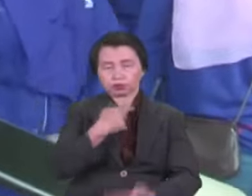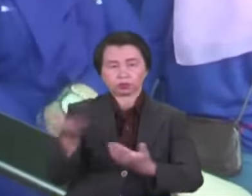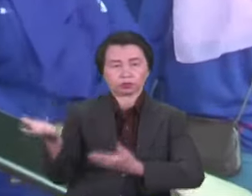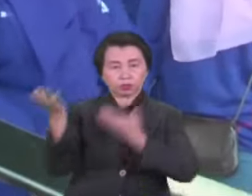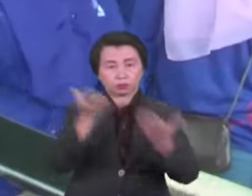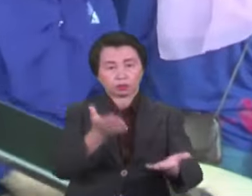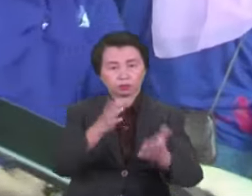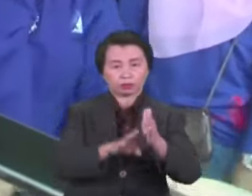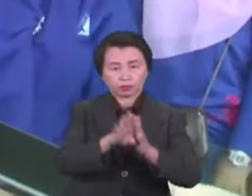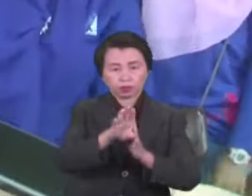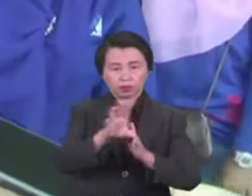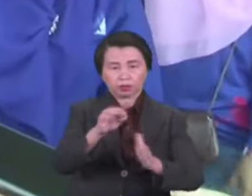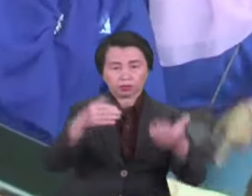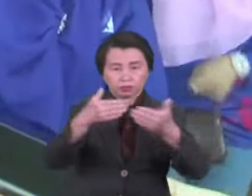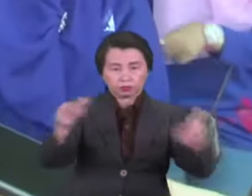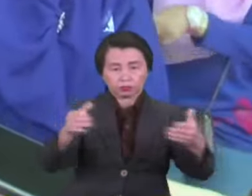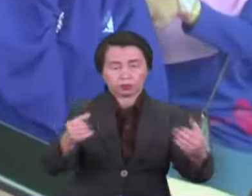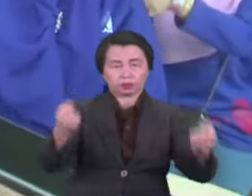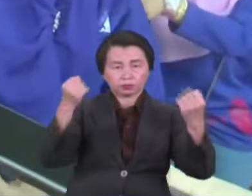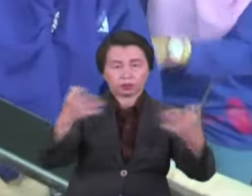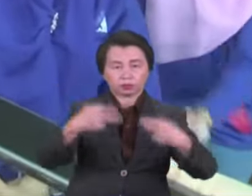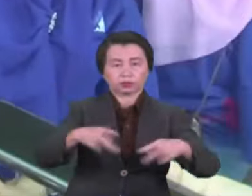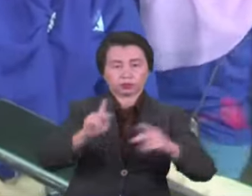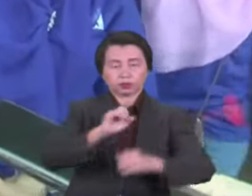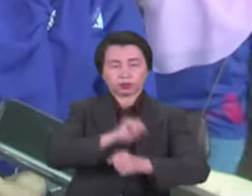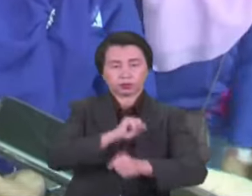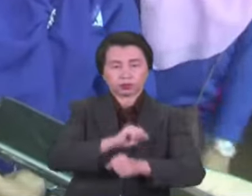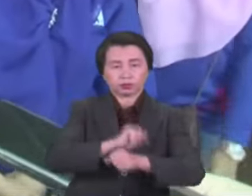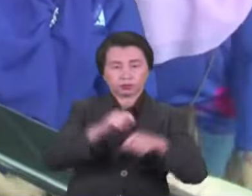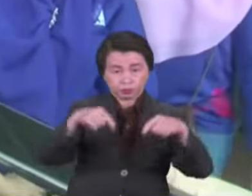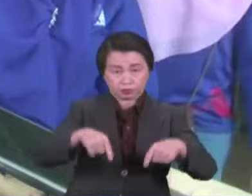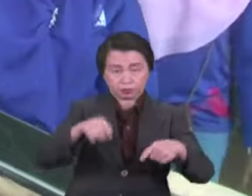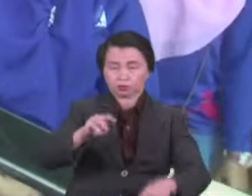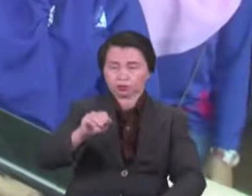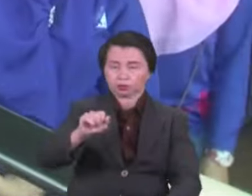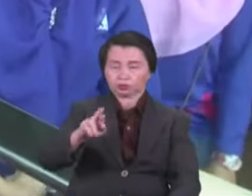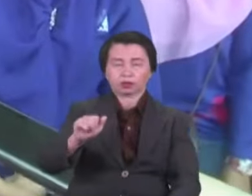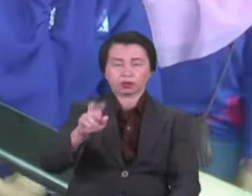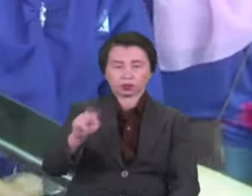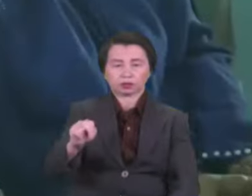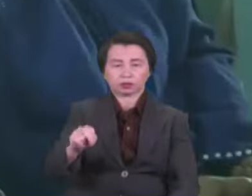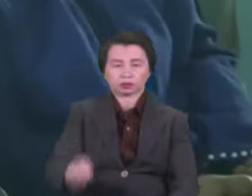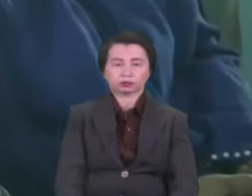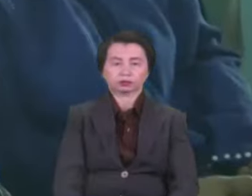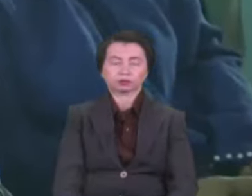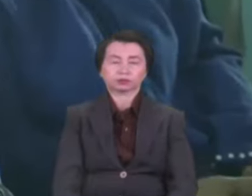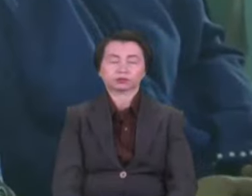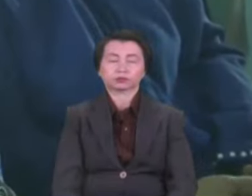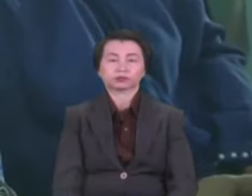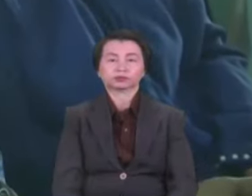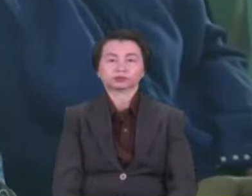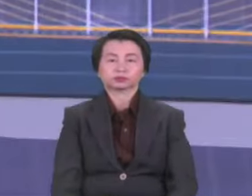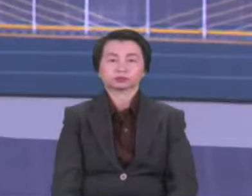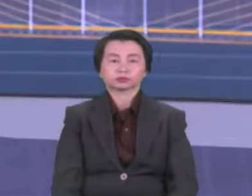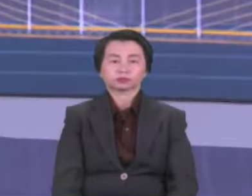membawa pembangunan dan membuka lebih banyak peluang pekerjaan di Maran ni. Itu yang kita nanti-nantikan selama ni lah.